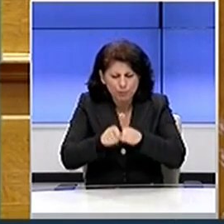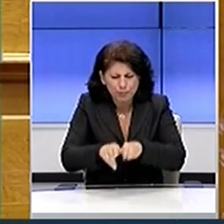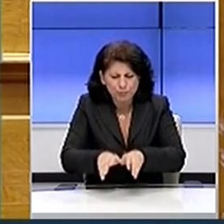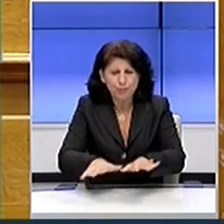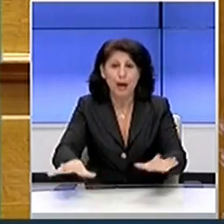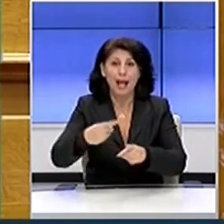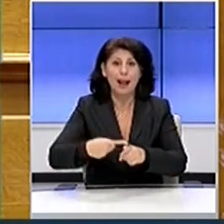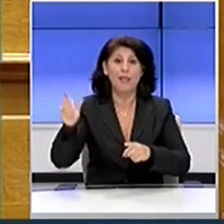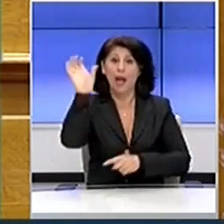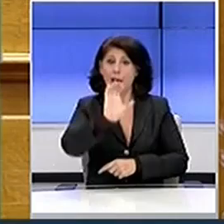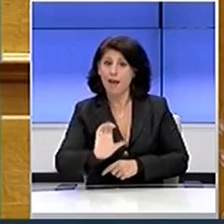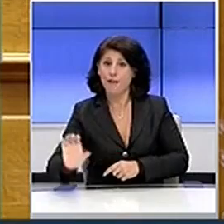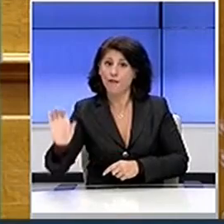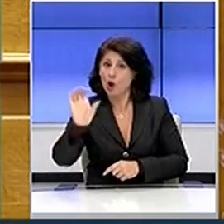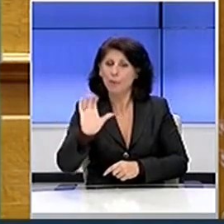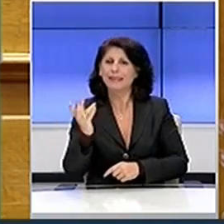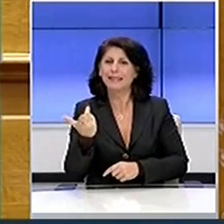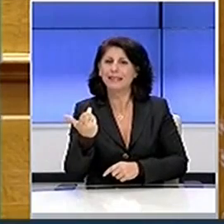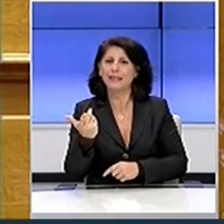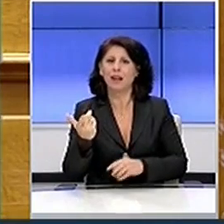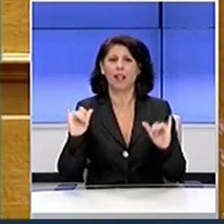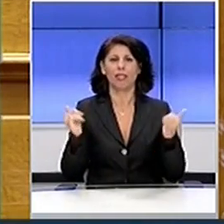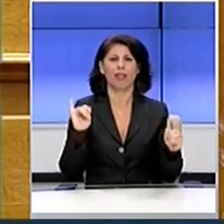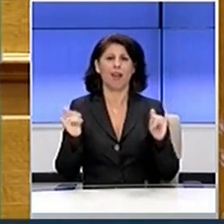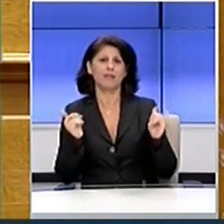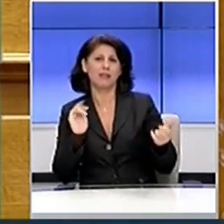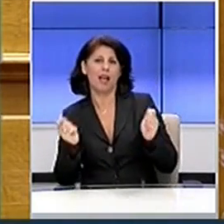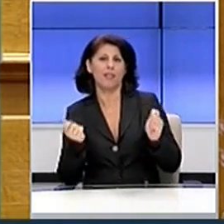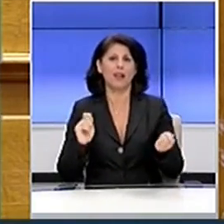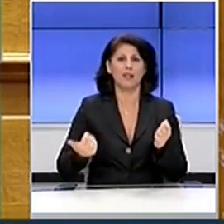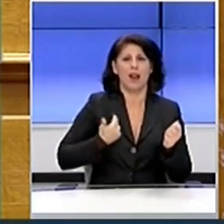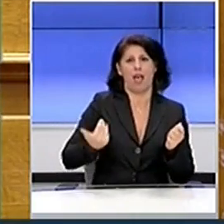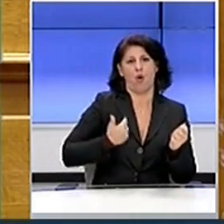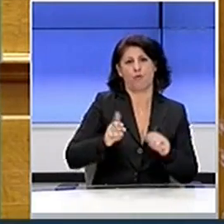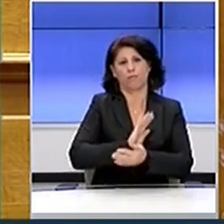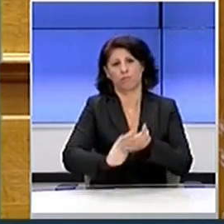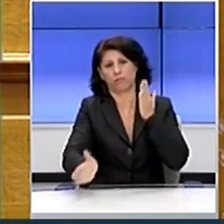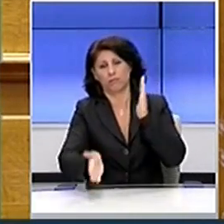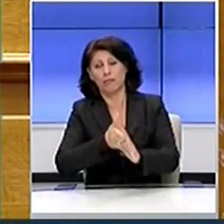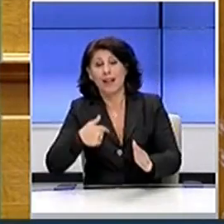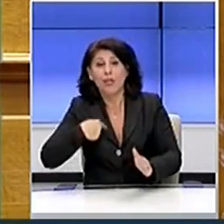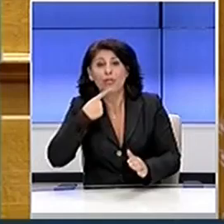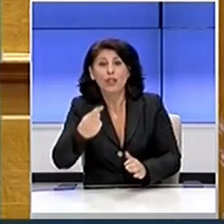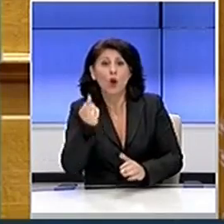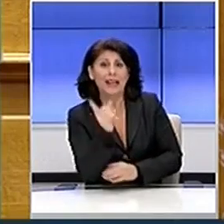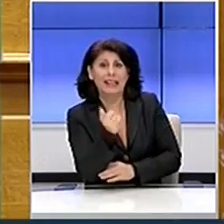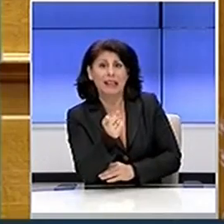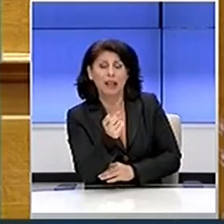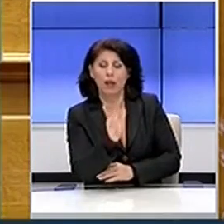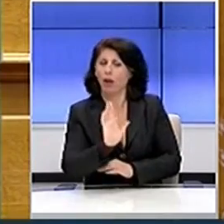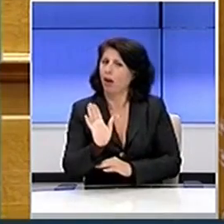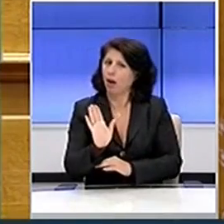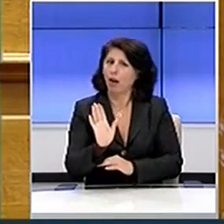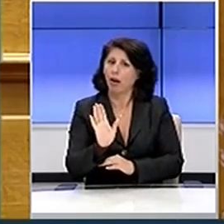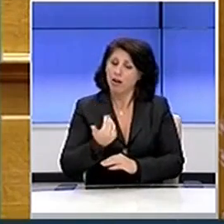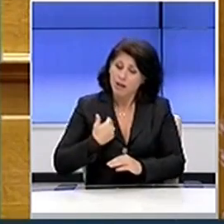και σε ολόκληρη την Ευρώπη ήταν η διασκέδαση νέων ανθρώπων. Αυτό δεν το λέω ως κριτική. Προφανώς